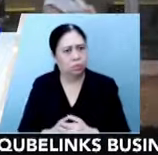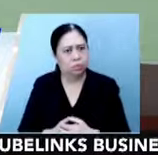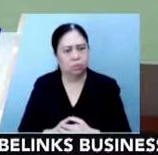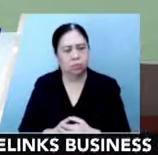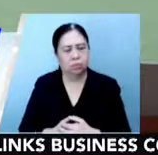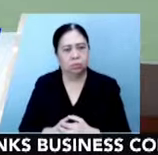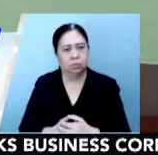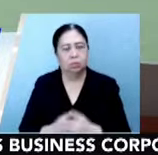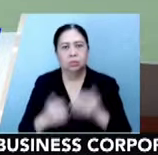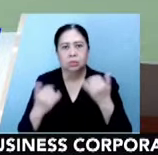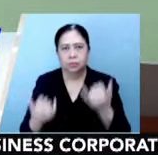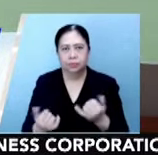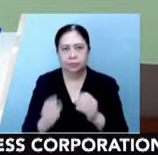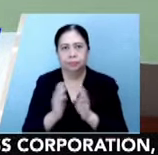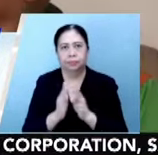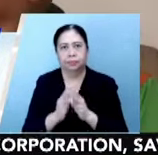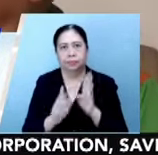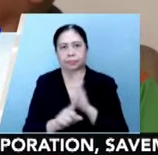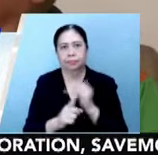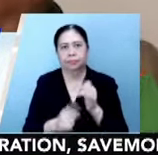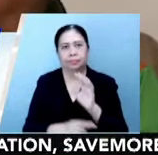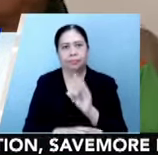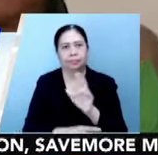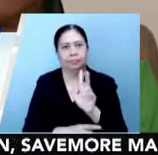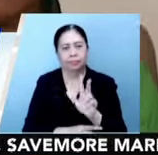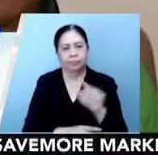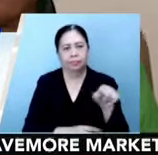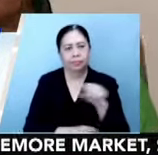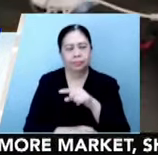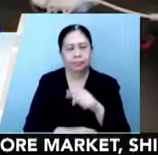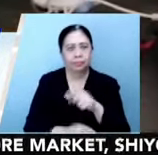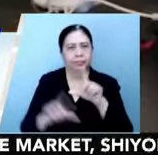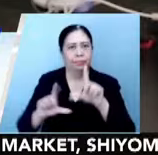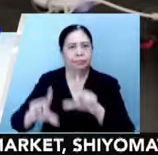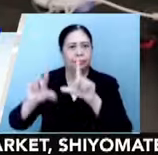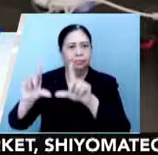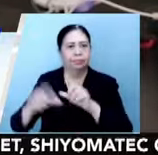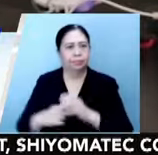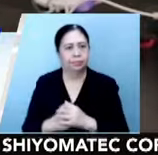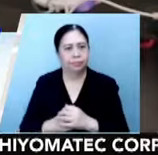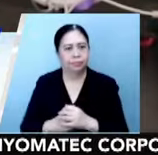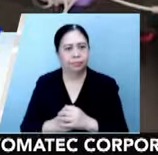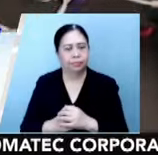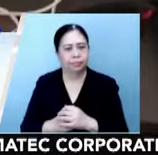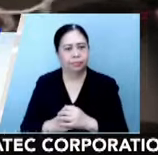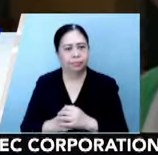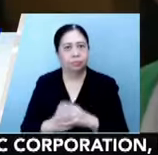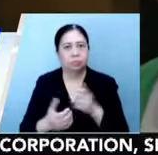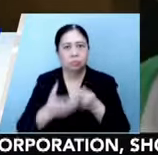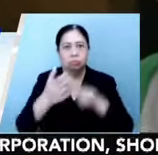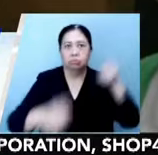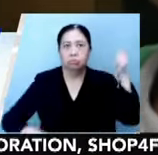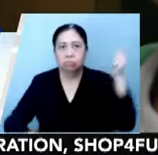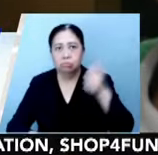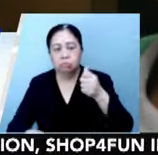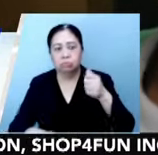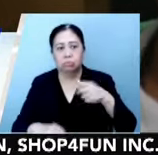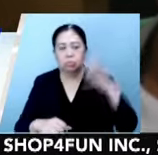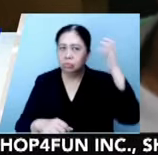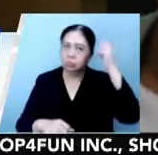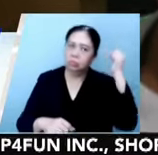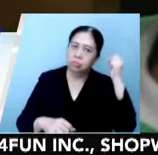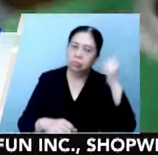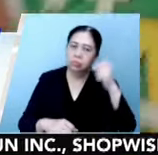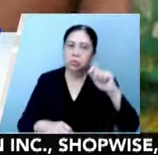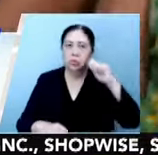Kasalukuyan lang dinidinig sa Barangay 73 ang reklamo laban sa kanya. Ginanyanin niya ako ng taga, tapos ginanin niya yung buho ko, then kinurot niya yung mukha